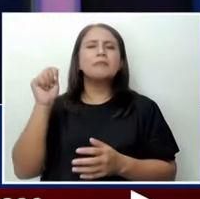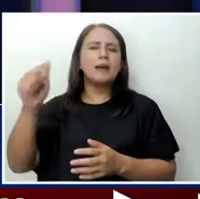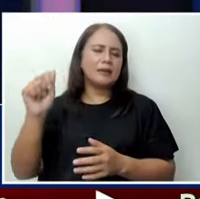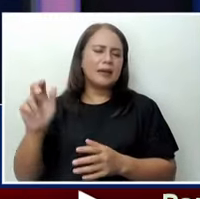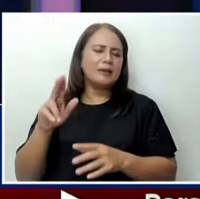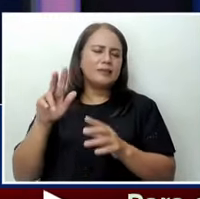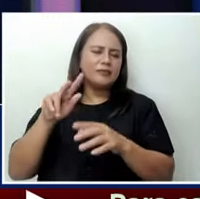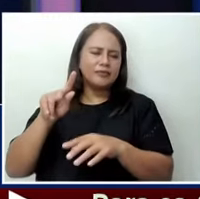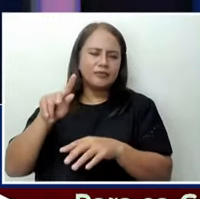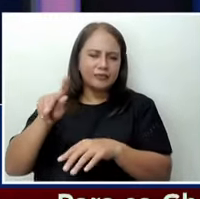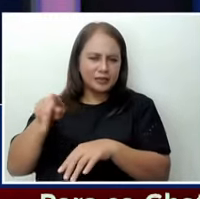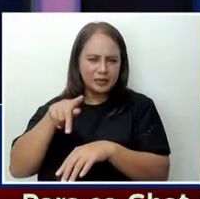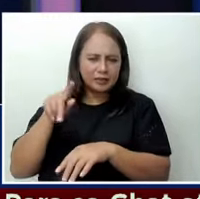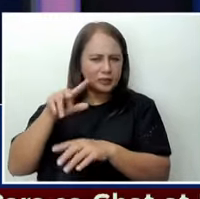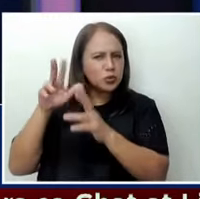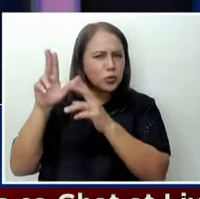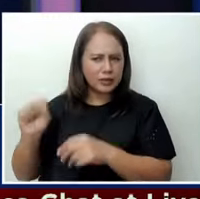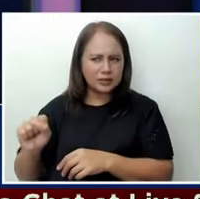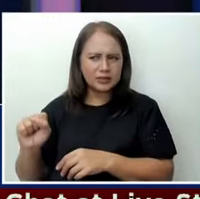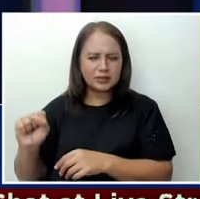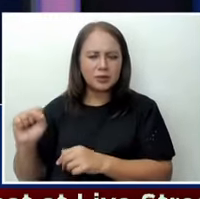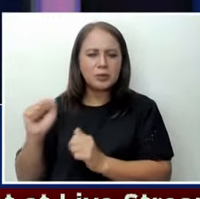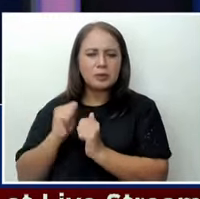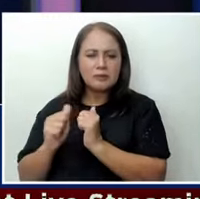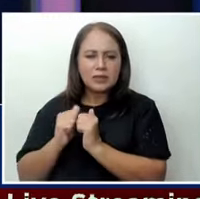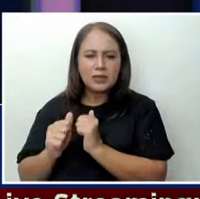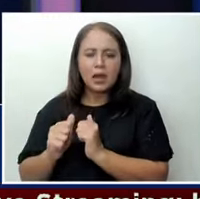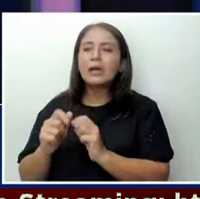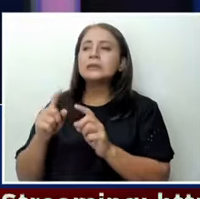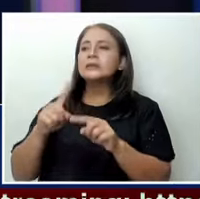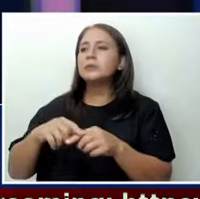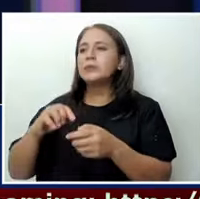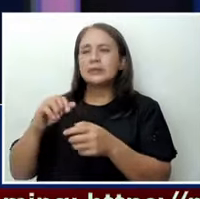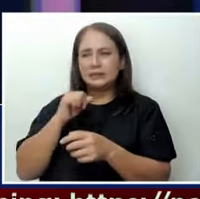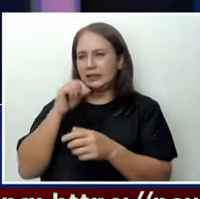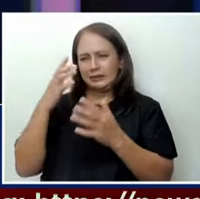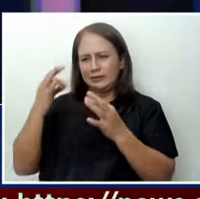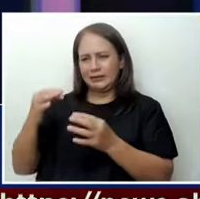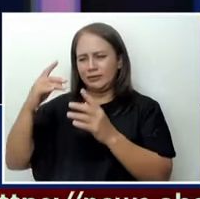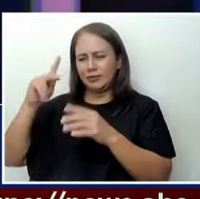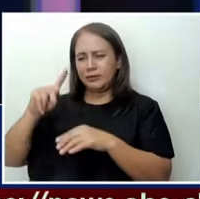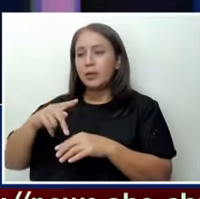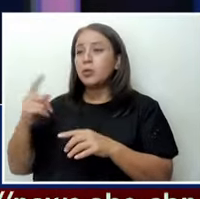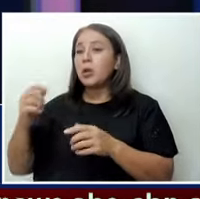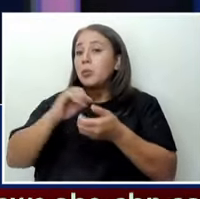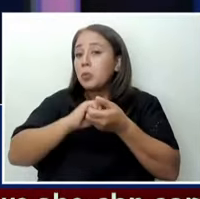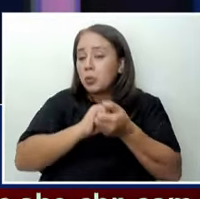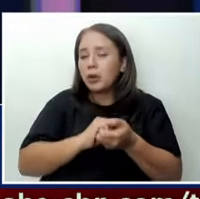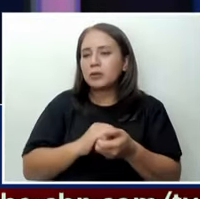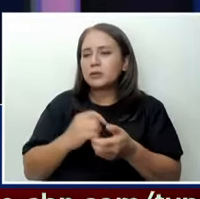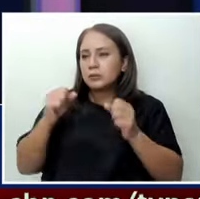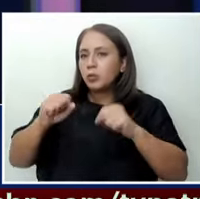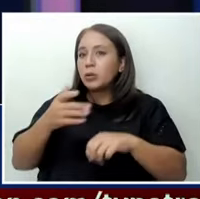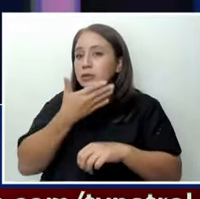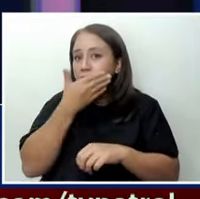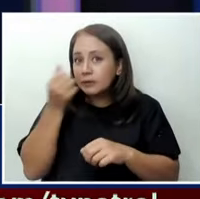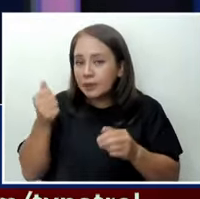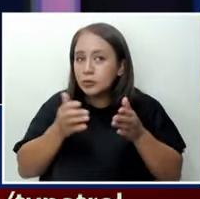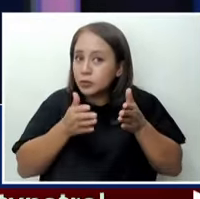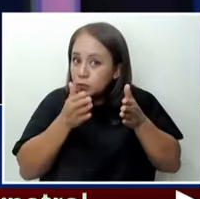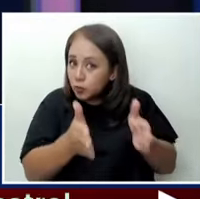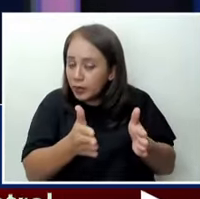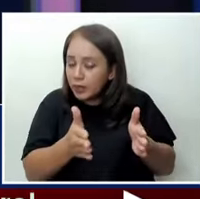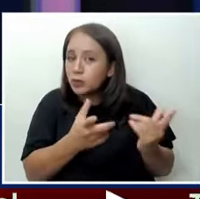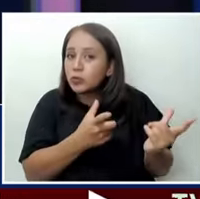define that. It's up to our partnership, working with our allies, to determine what is the best course of action